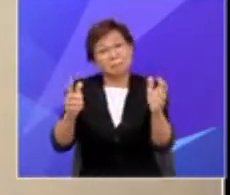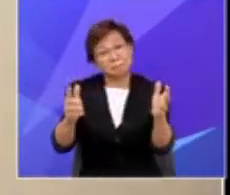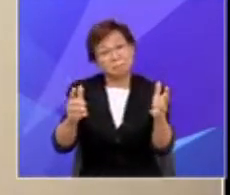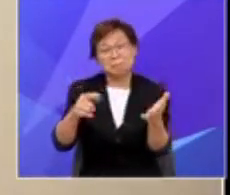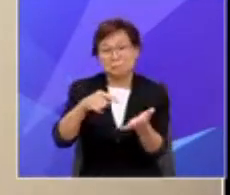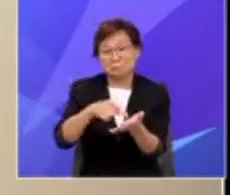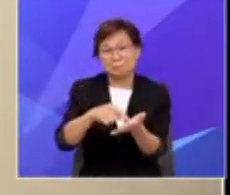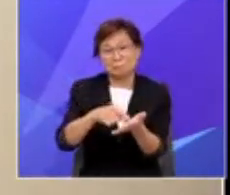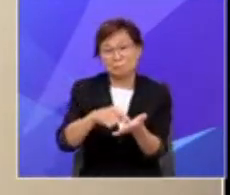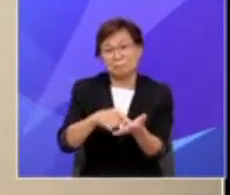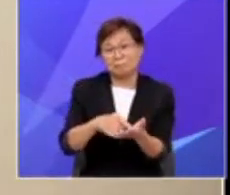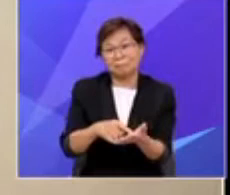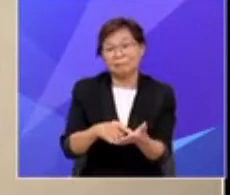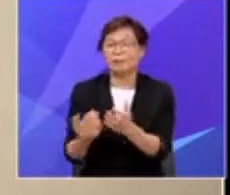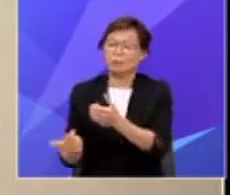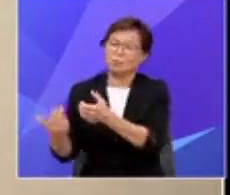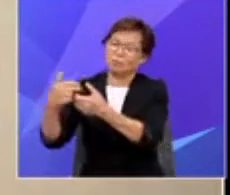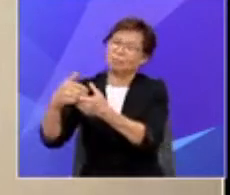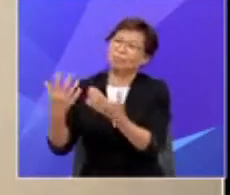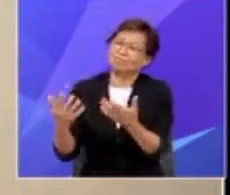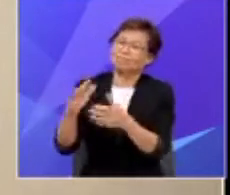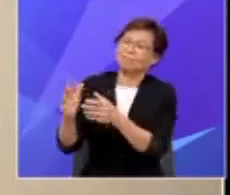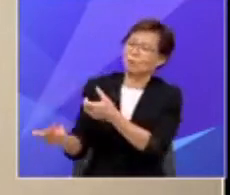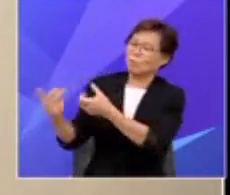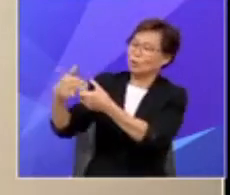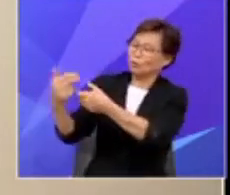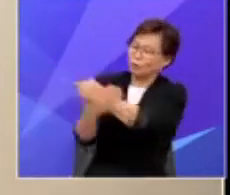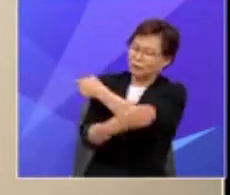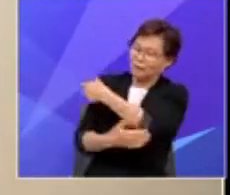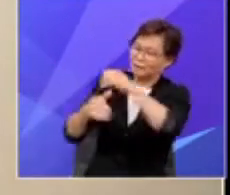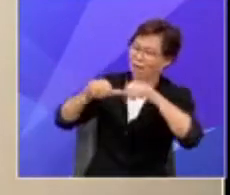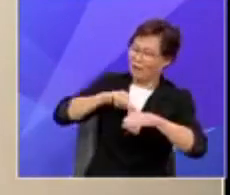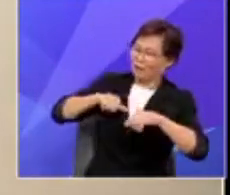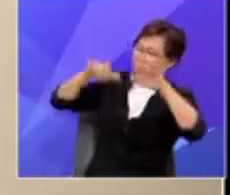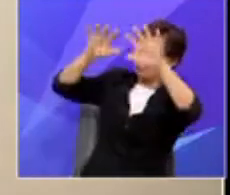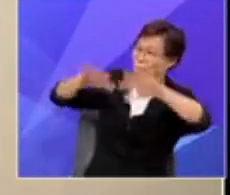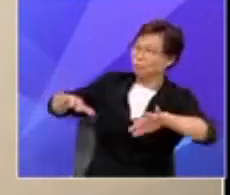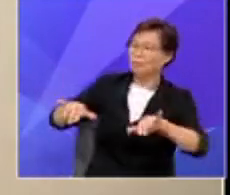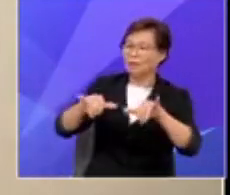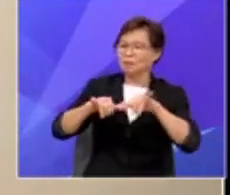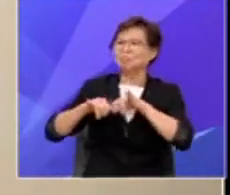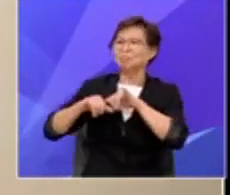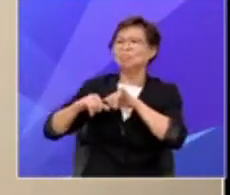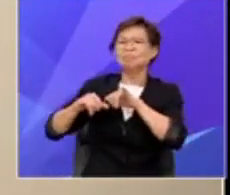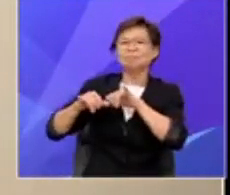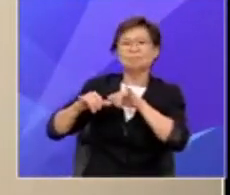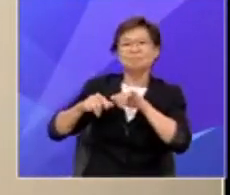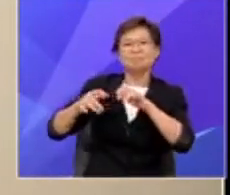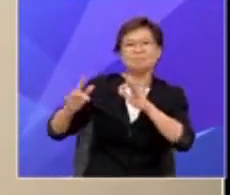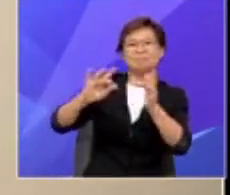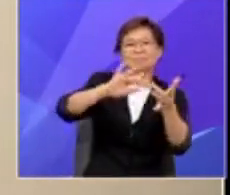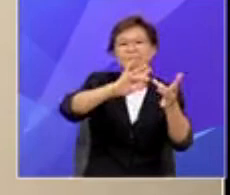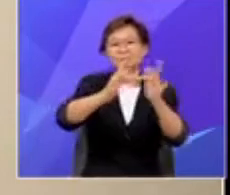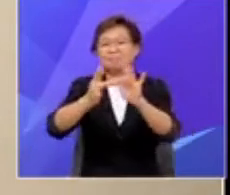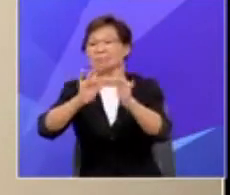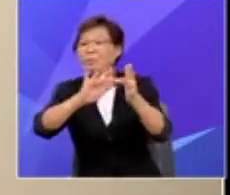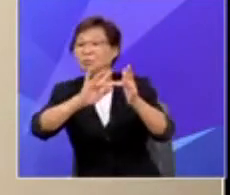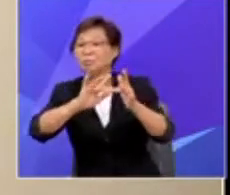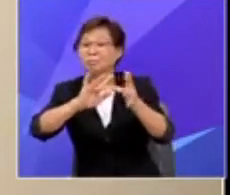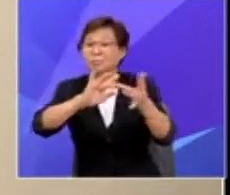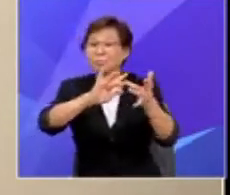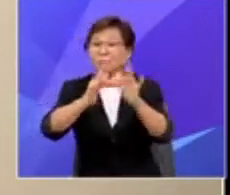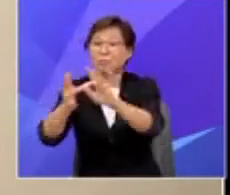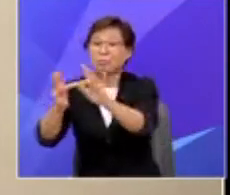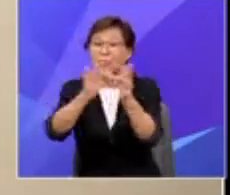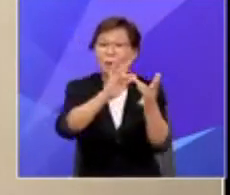Ini termasuklah ambil gara-gara anggota ASEAN harus menyelaraskan peraturan e-commerce